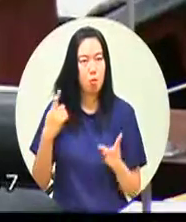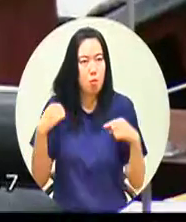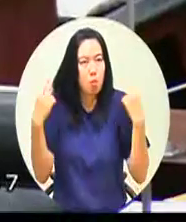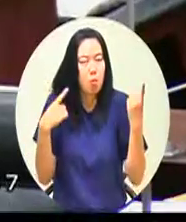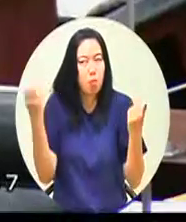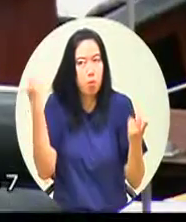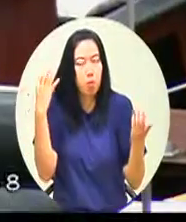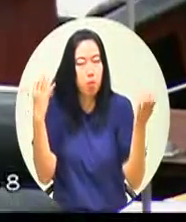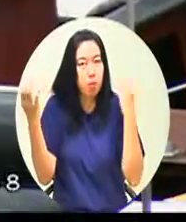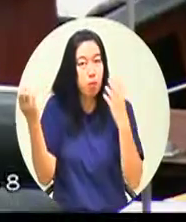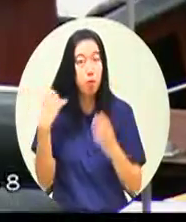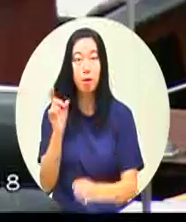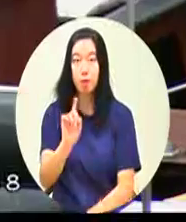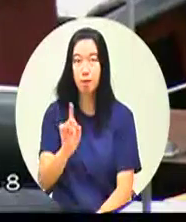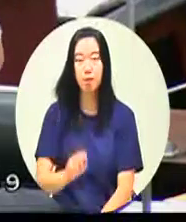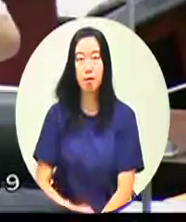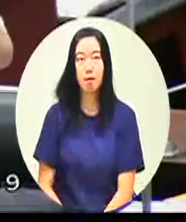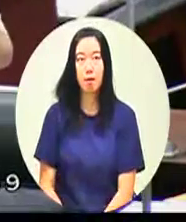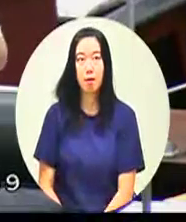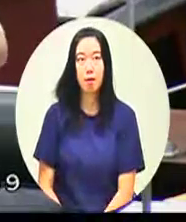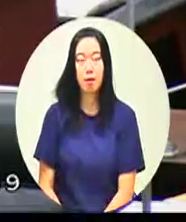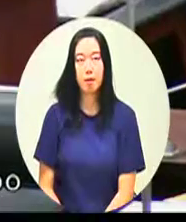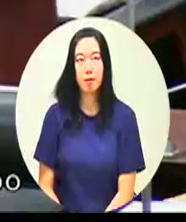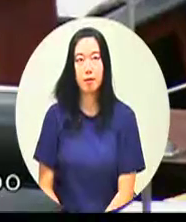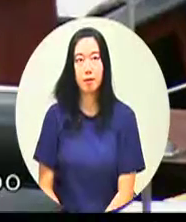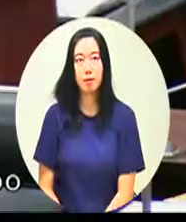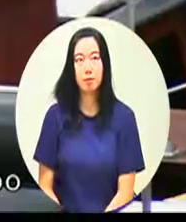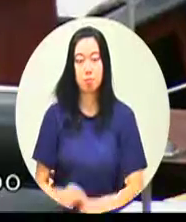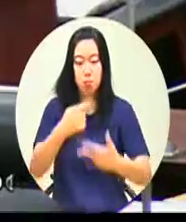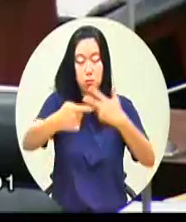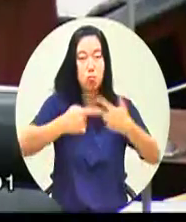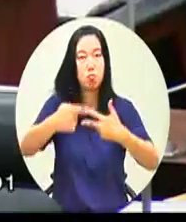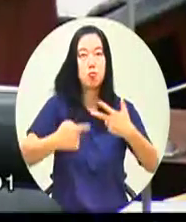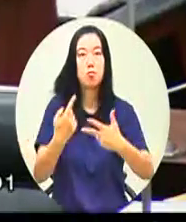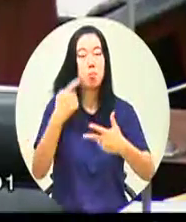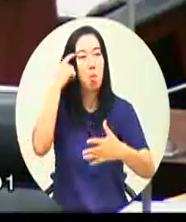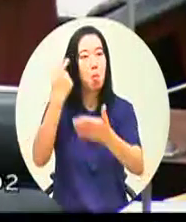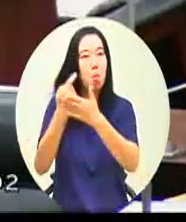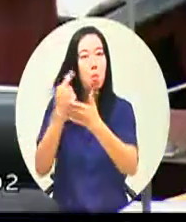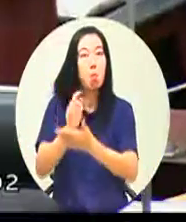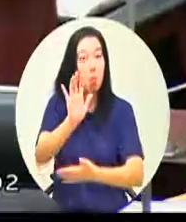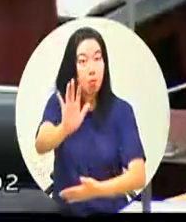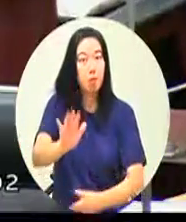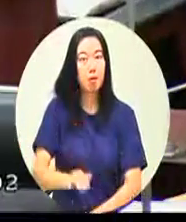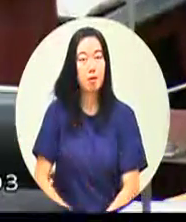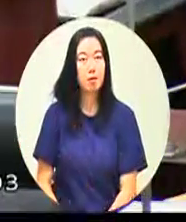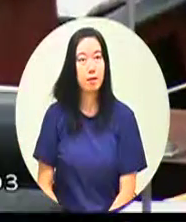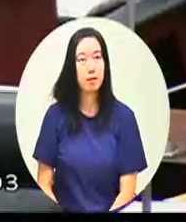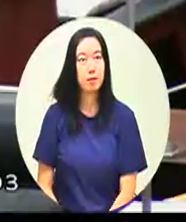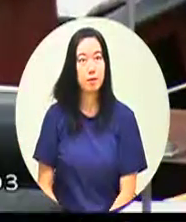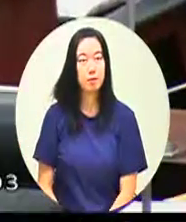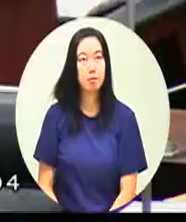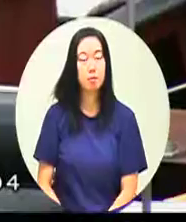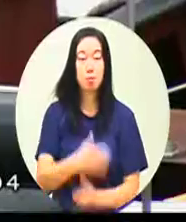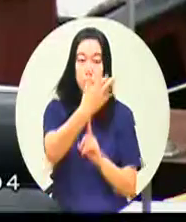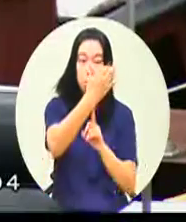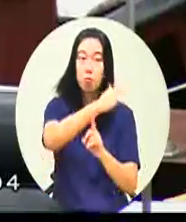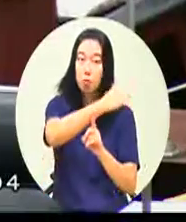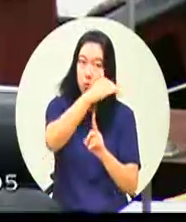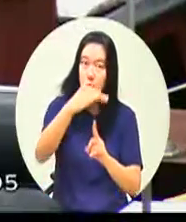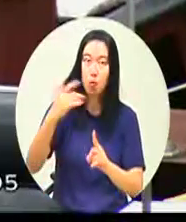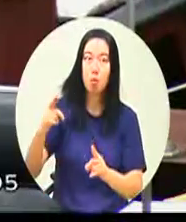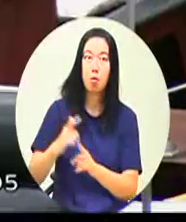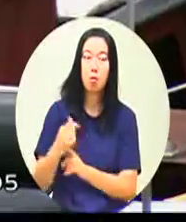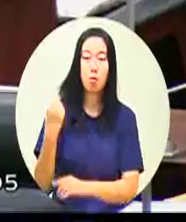亲迄个敲电话欢迎，因为。这礼拜大刚都有，可能是基山恁那个新